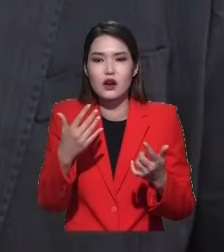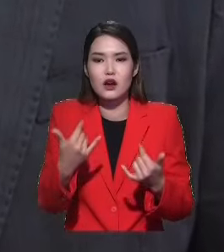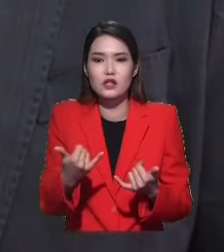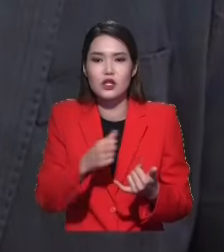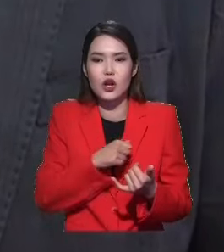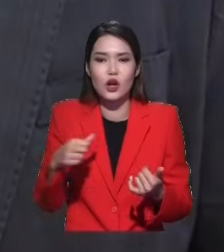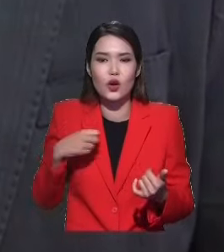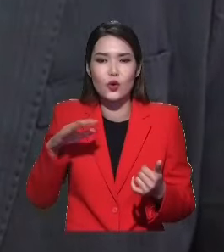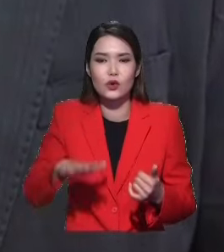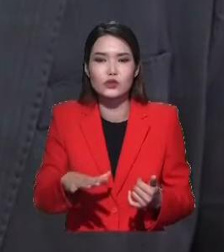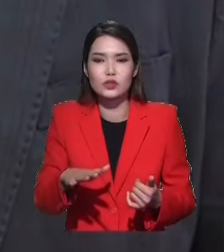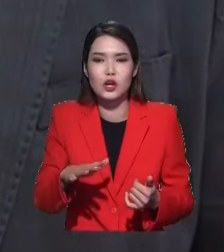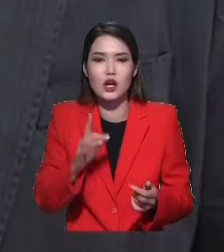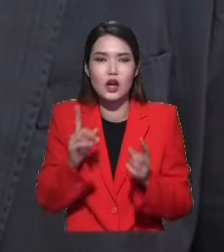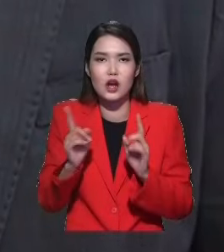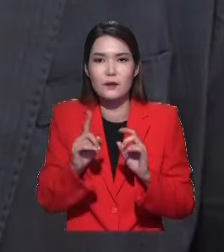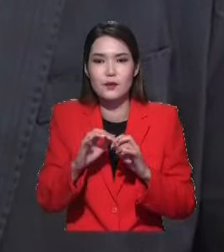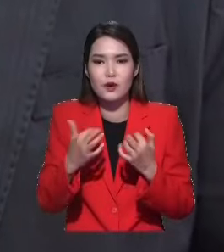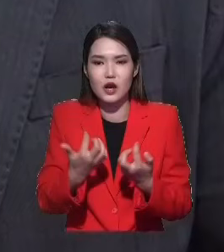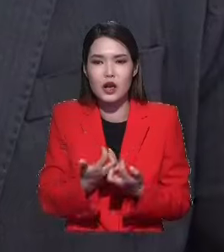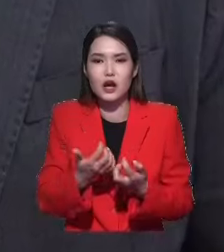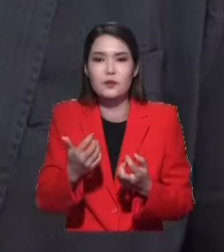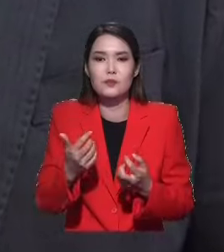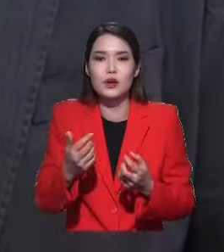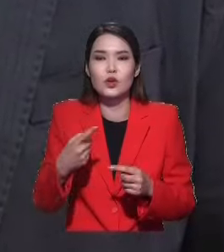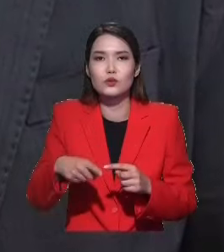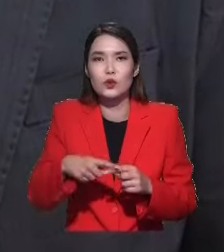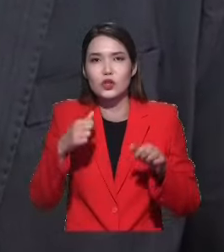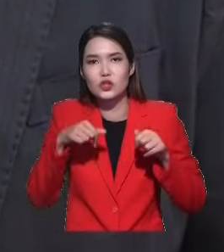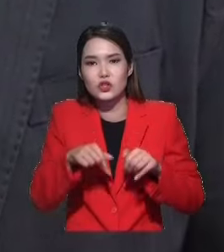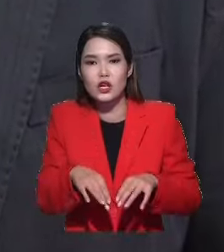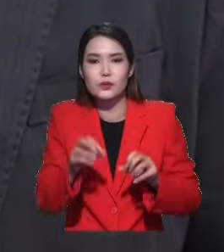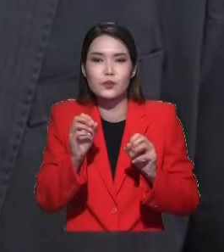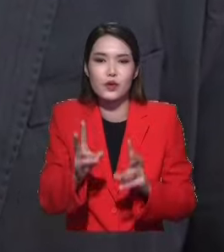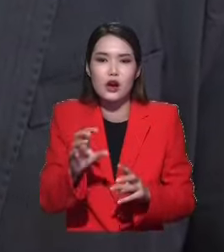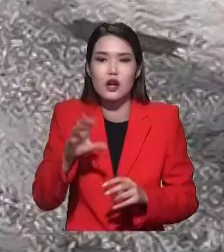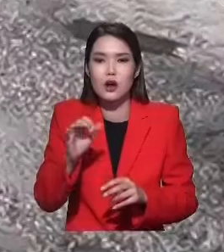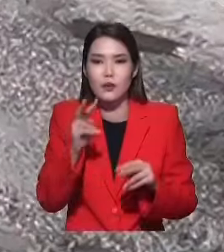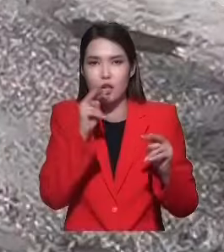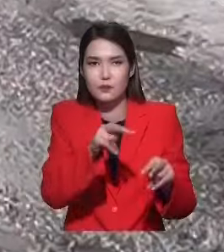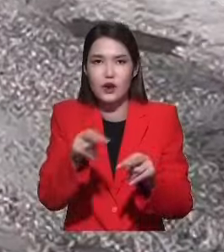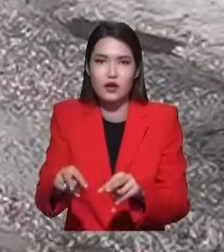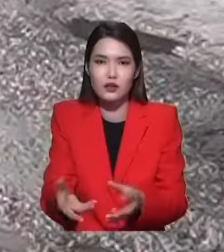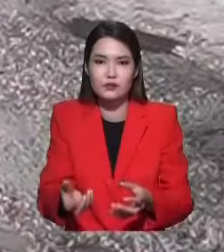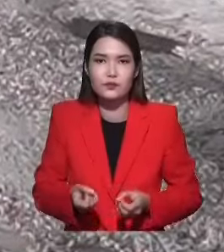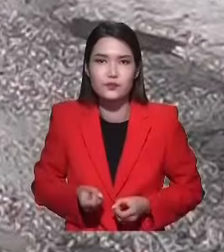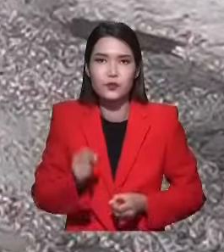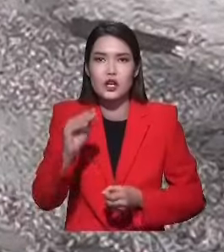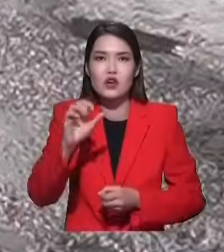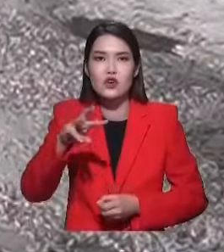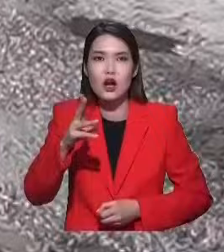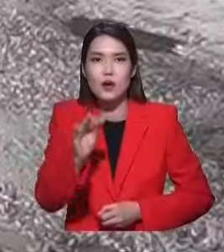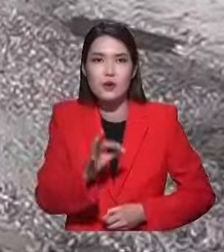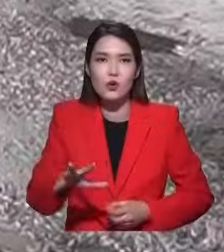өзіміз мойнымызға аламыз және біздің республикалық қоғамдық қабылдау бөлмесінің бақылауында болады. Ал Жамбыл